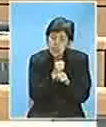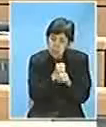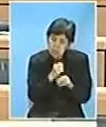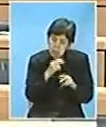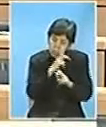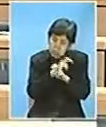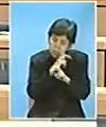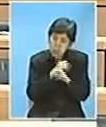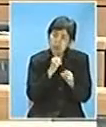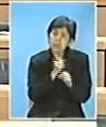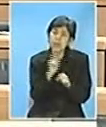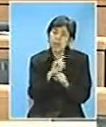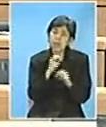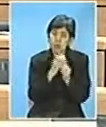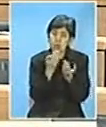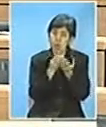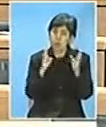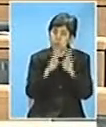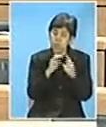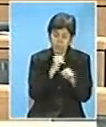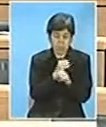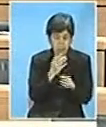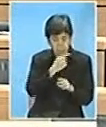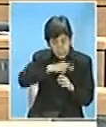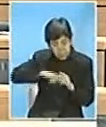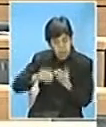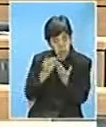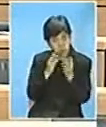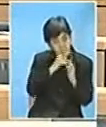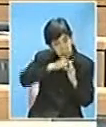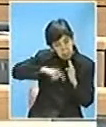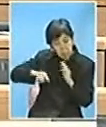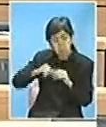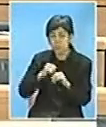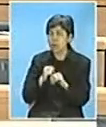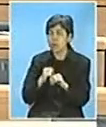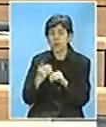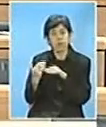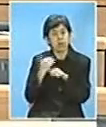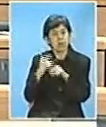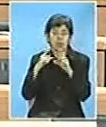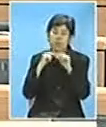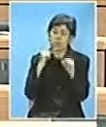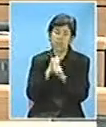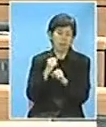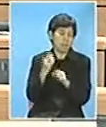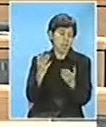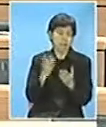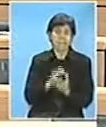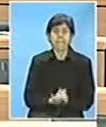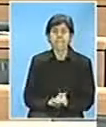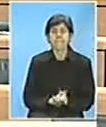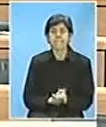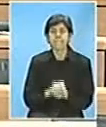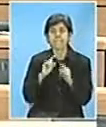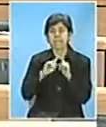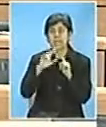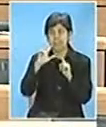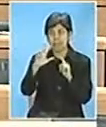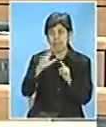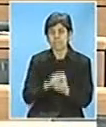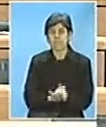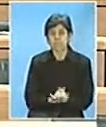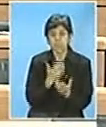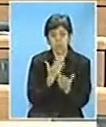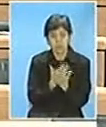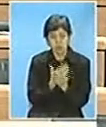างอย่างที่ใช้ได้เฉพาะภาคครัวเรือนแต่ไม่สามารถใช้เฉพาะภาคขนส่งได้ก็ขอฝากท่านรัฐมนตรีนะครับส่วนข้อที่3นะครับอย่างที่บอกว่ารายได้เ